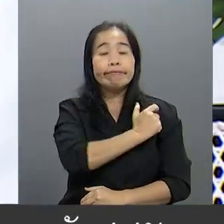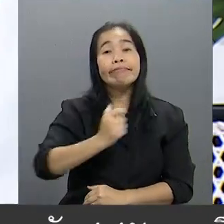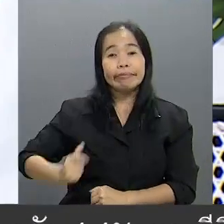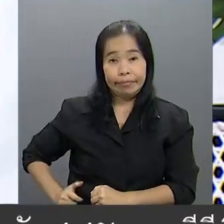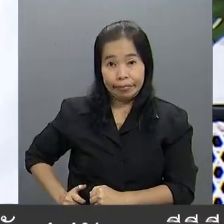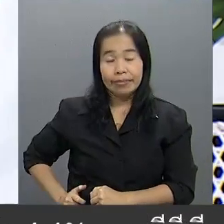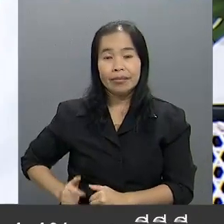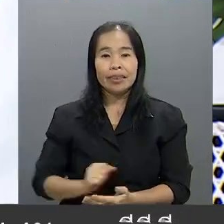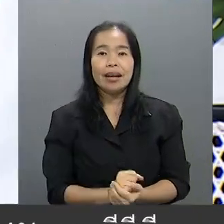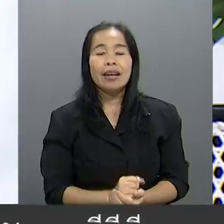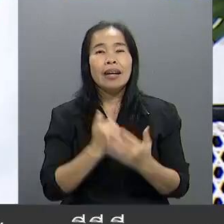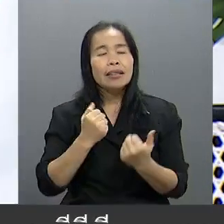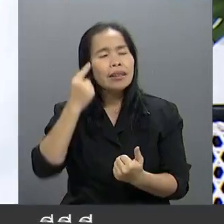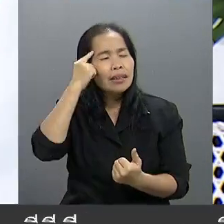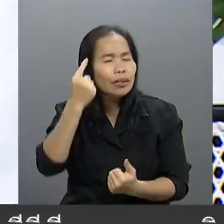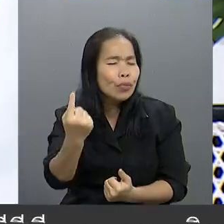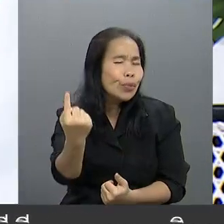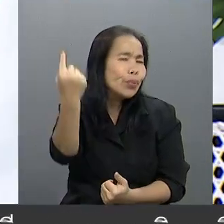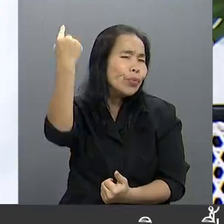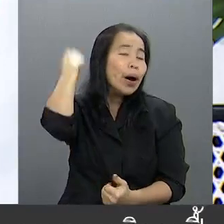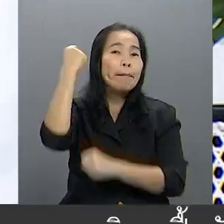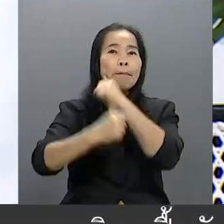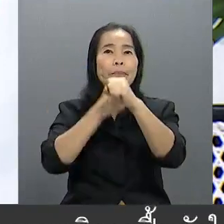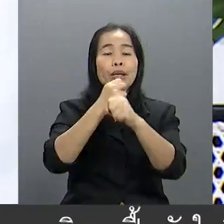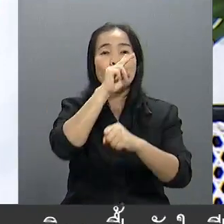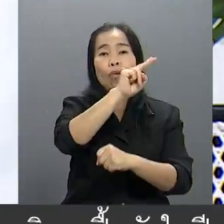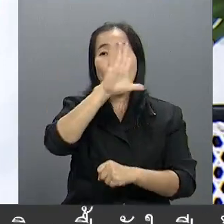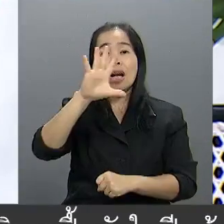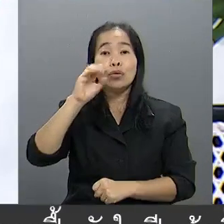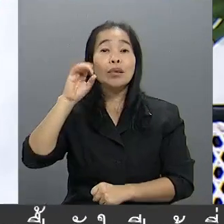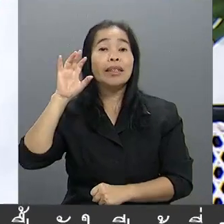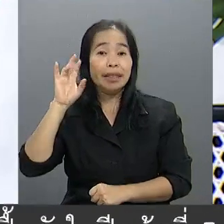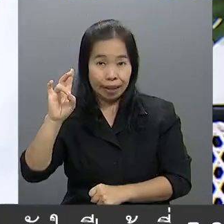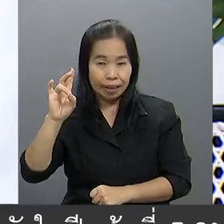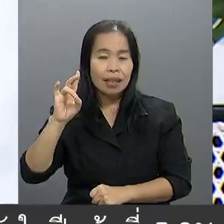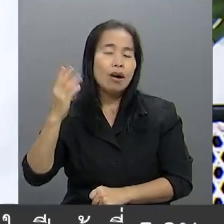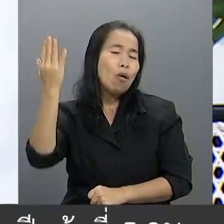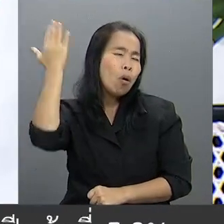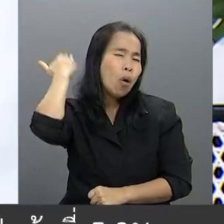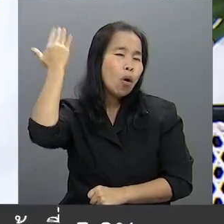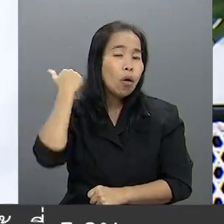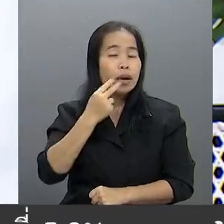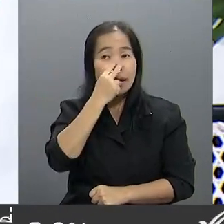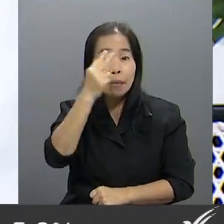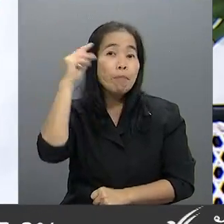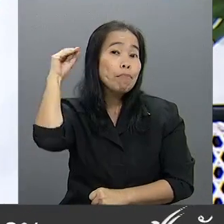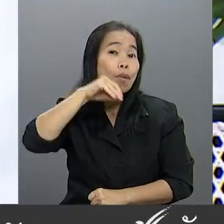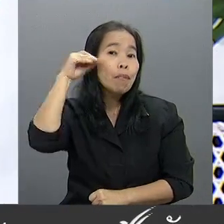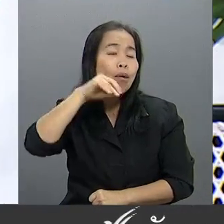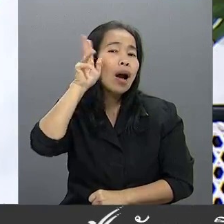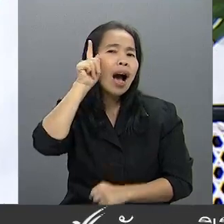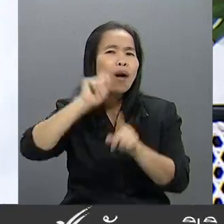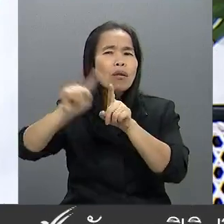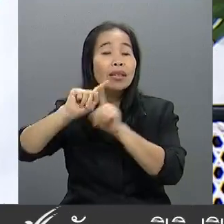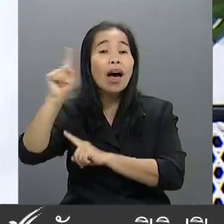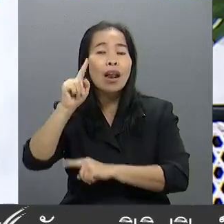ว่าย้อนกลับไปตั้งแต่ปี2507เป็นต้นมานะคะเชื่อว่าภาพที่เราเห็นเป็นประจำนั้นก็คือภาพที่สมเด็จย่าทรงออก